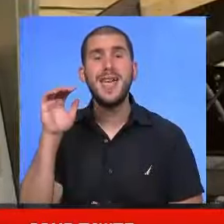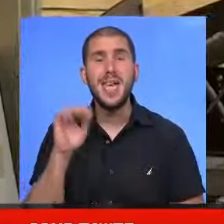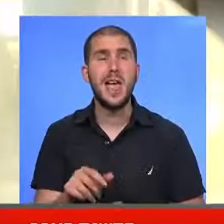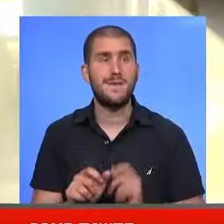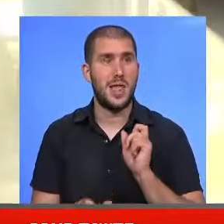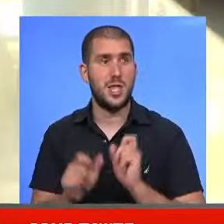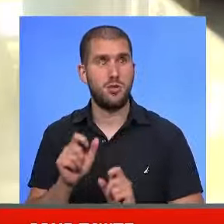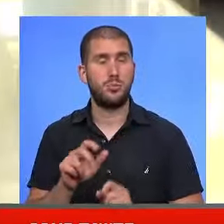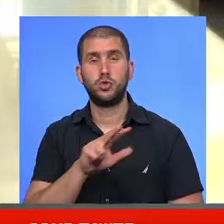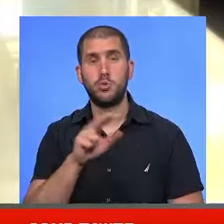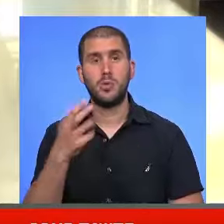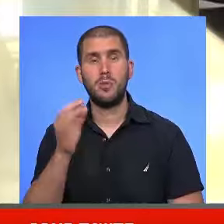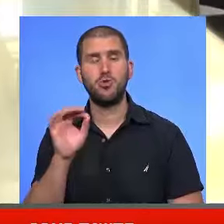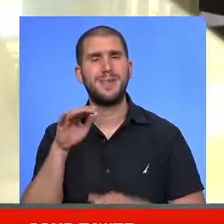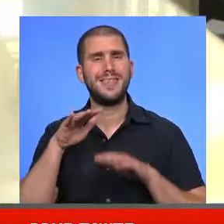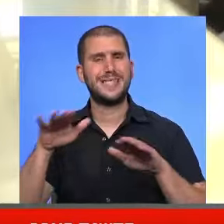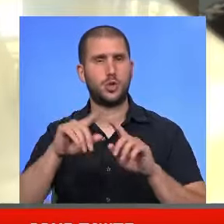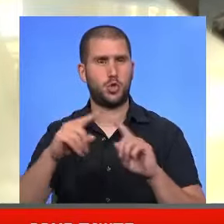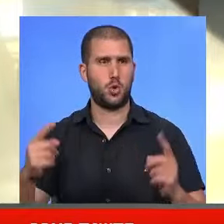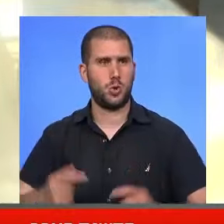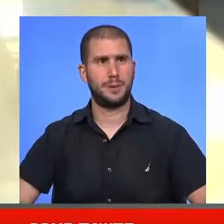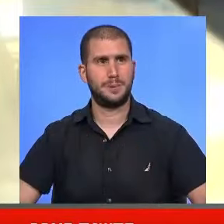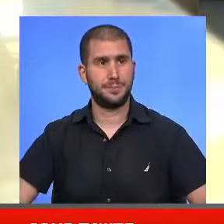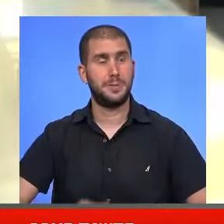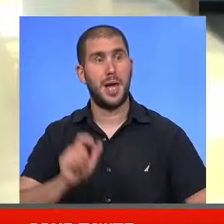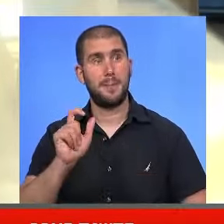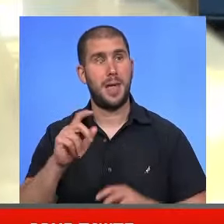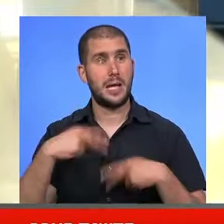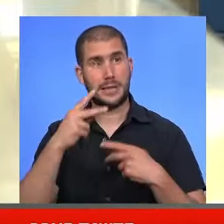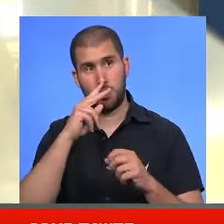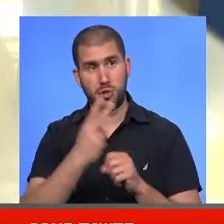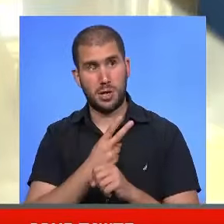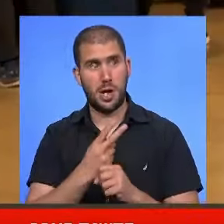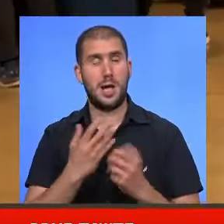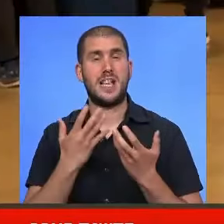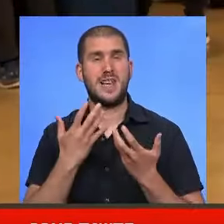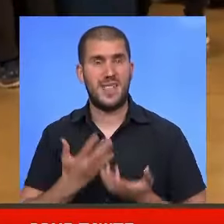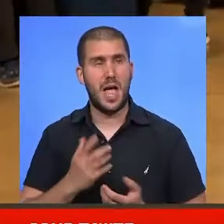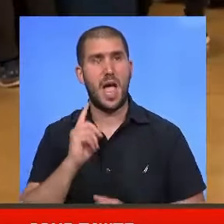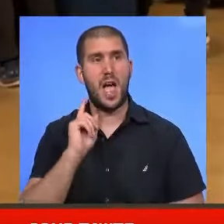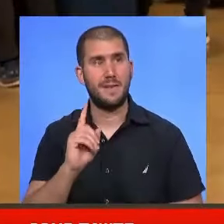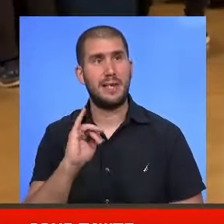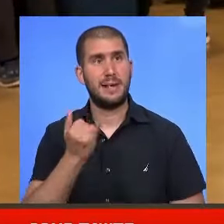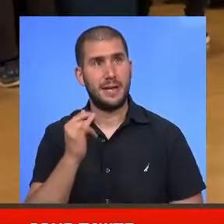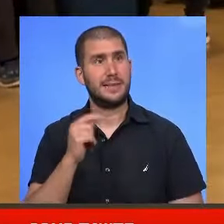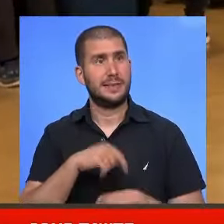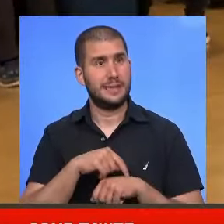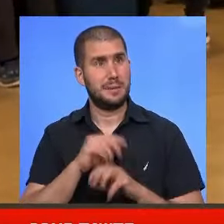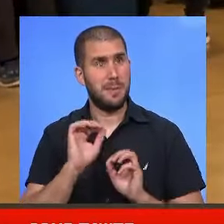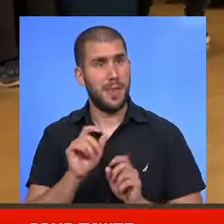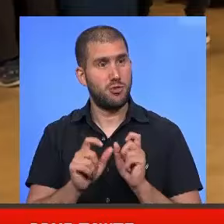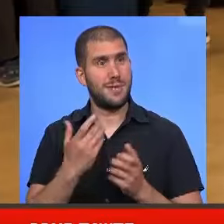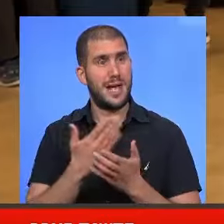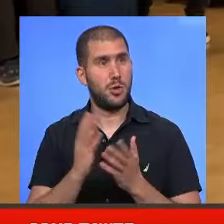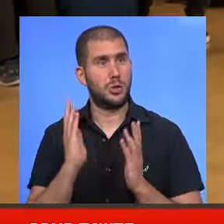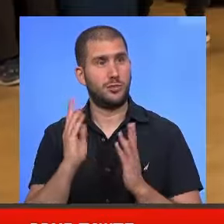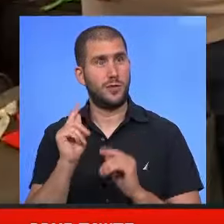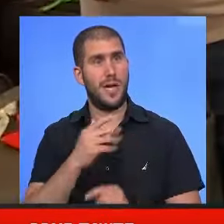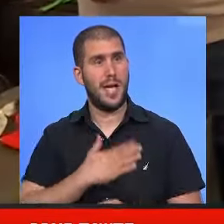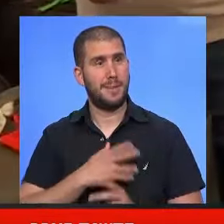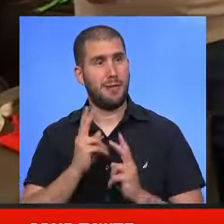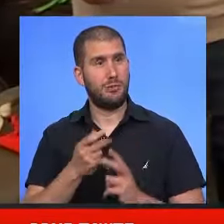איש ב-350 טיסות. המילה חזרה לשגרה הייתה גדולה וכבדה, אבל אכן הגיע הזמן שבאמת אנשים יחליטו שהנה הגיעו החגים, אפשר